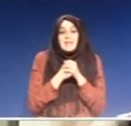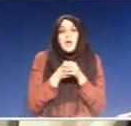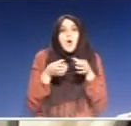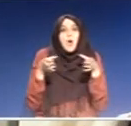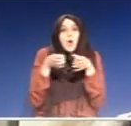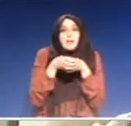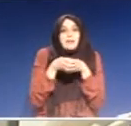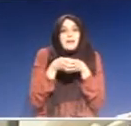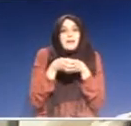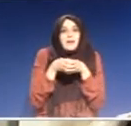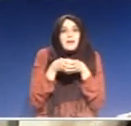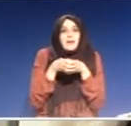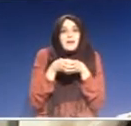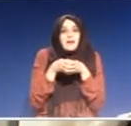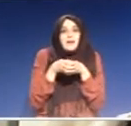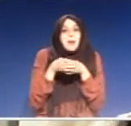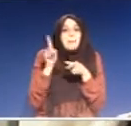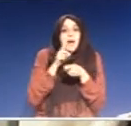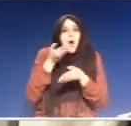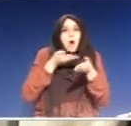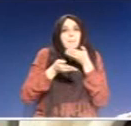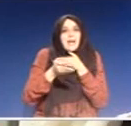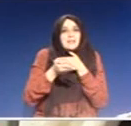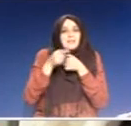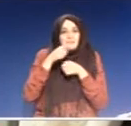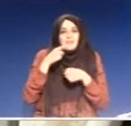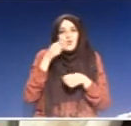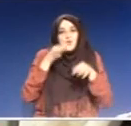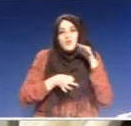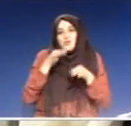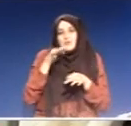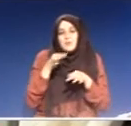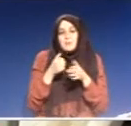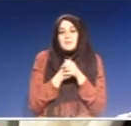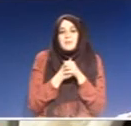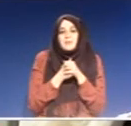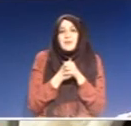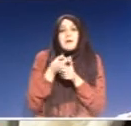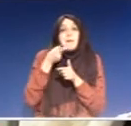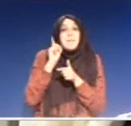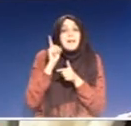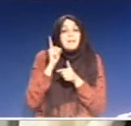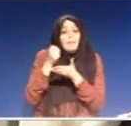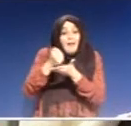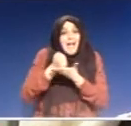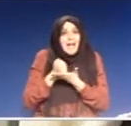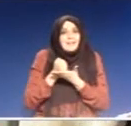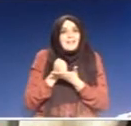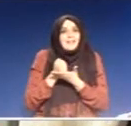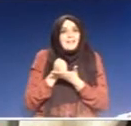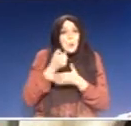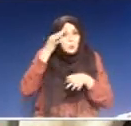الهيئات العرفية ليست بديلا عن القضاء ولكن تتعاون مع